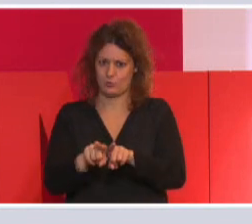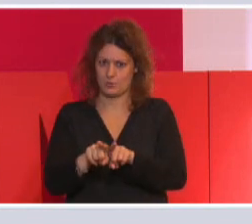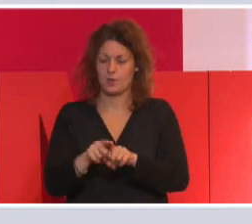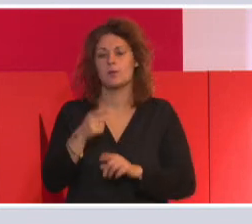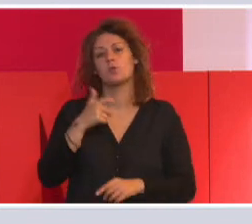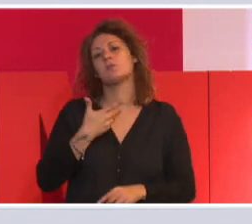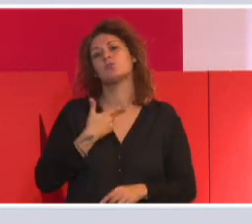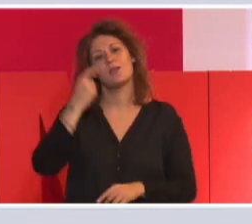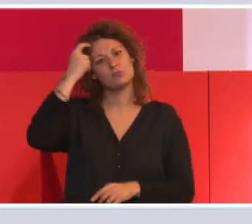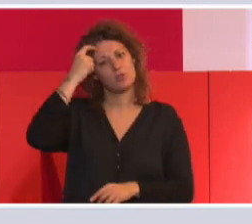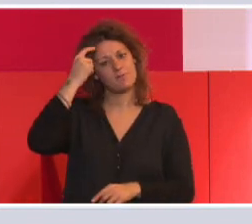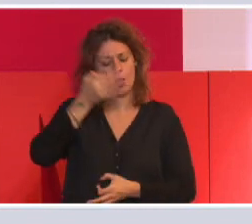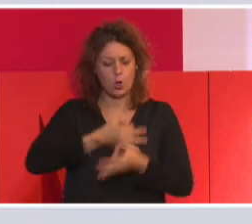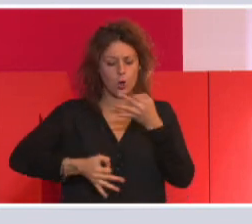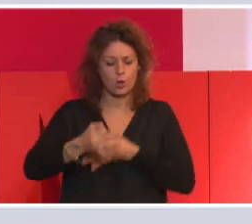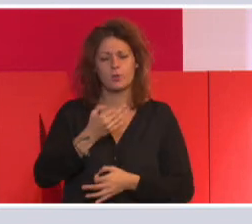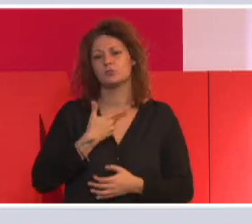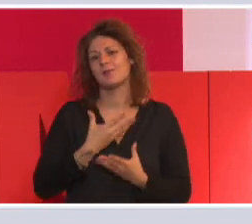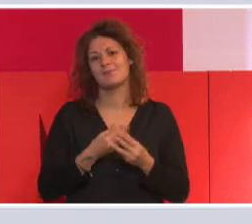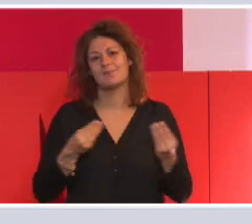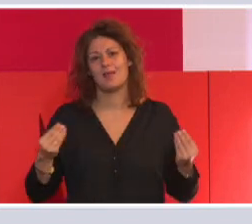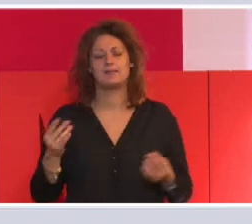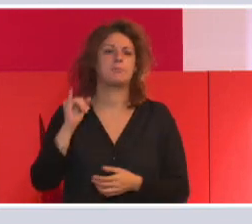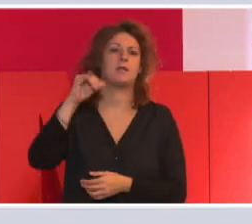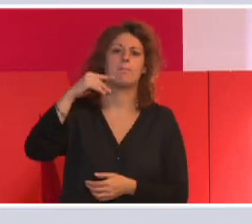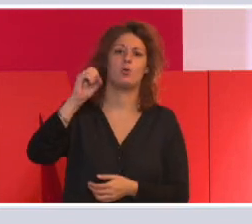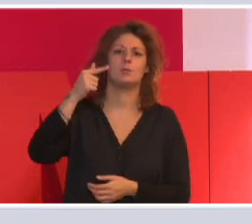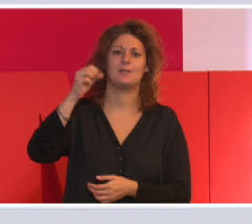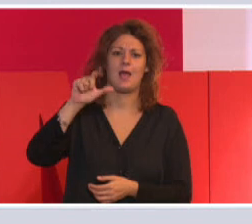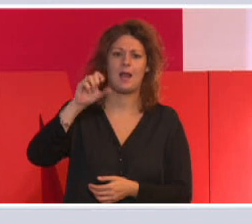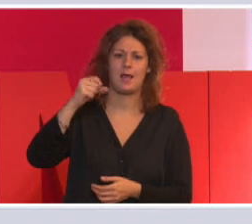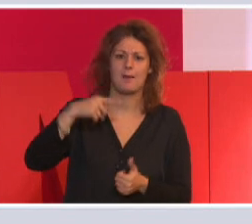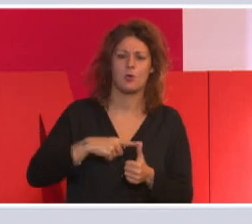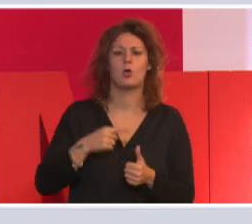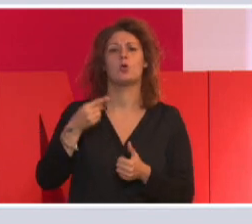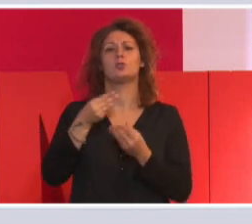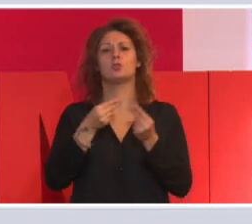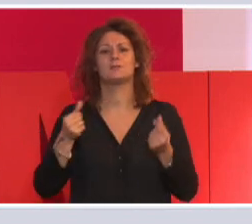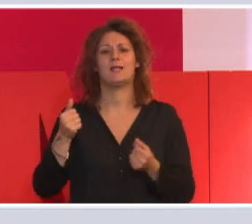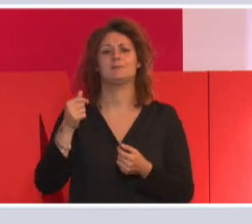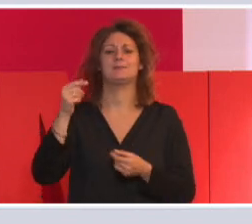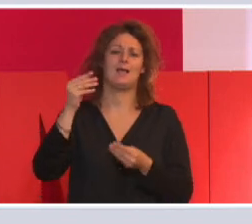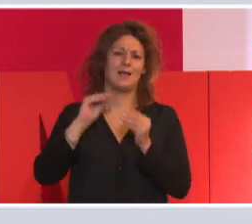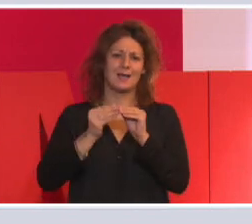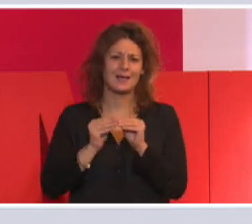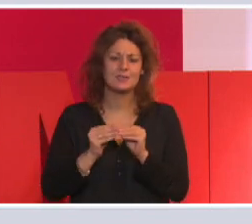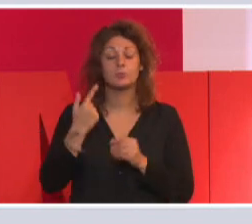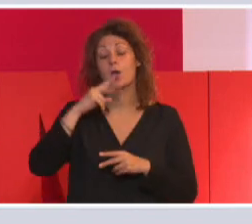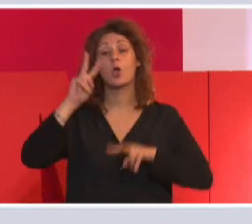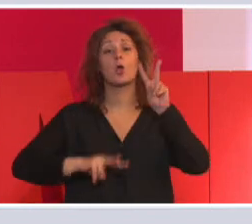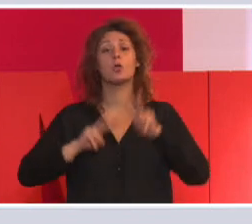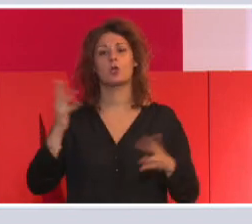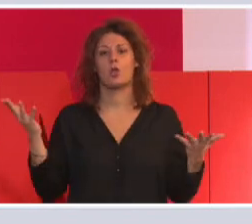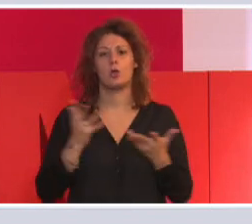la sostanza grigia per i acque totale sto facendo un po di nomi per darmi un tono che comunque controllano il sistema nervoso autonomo